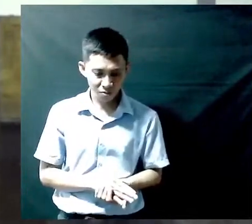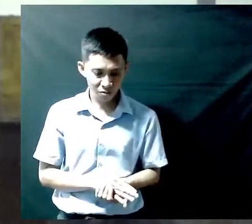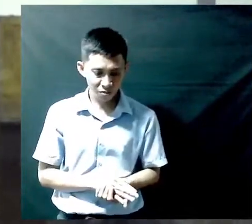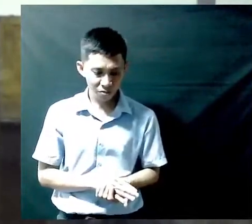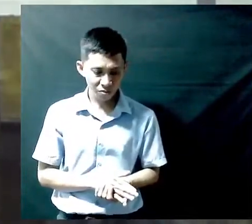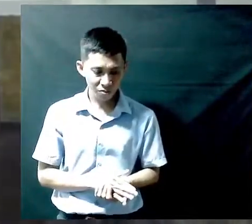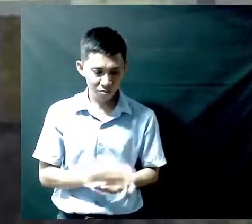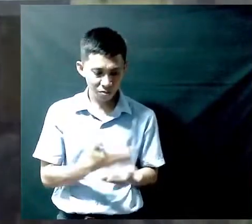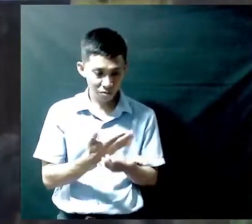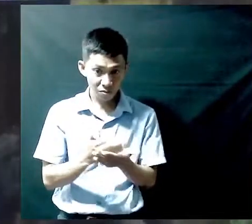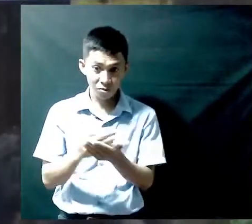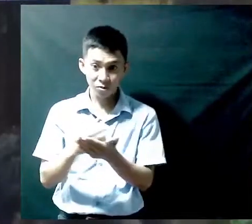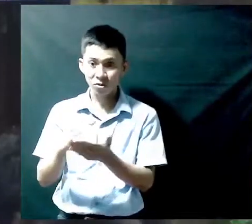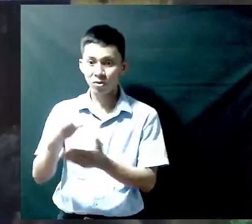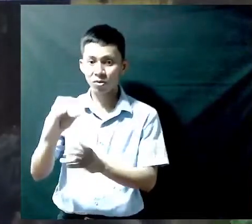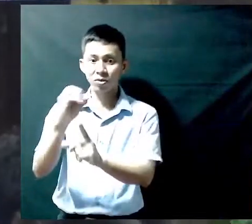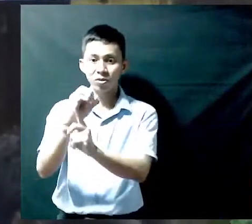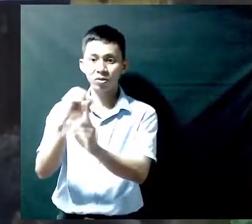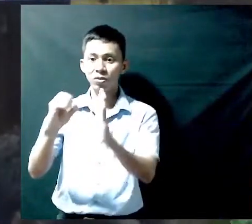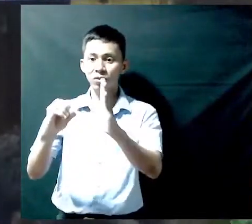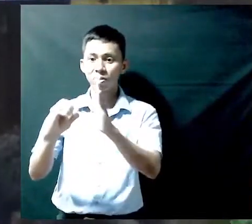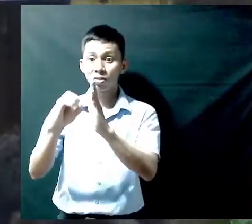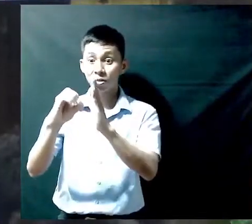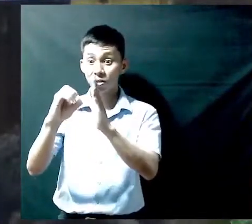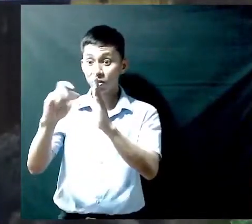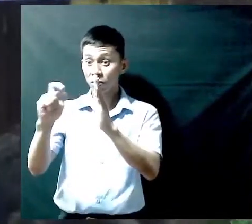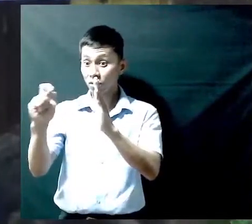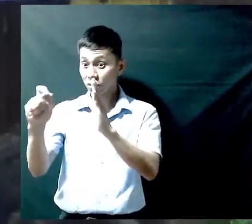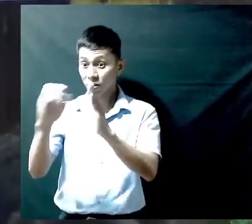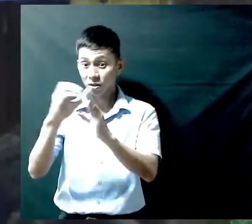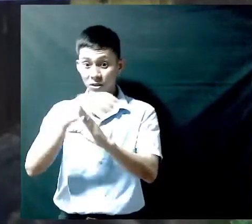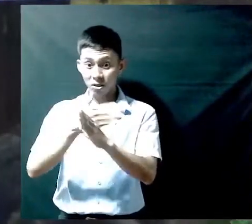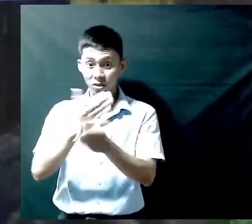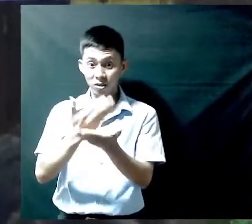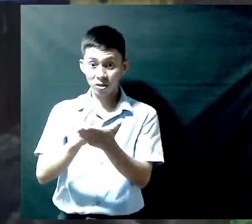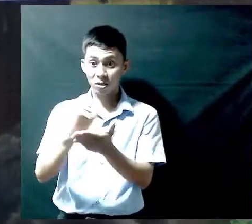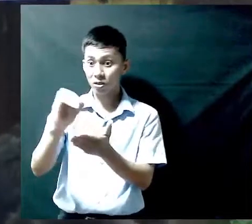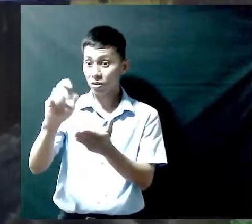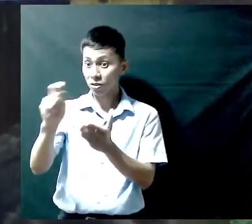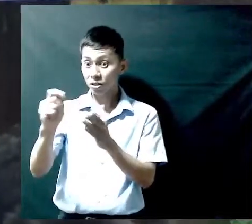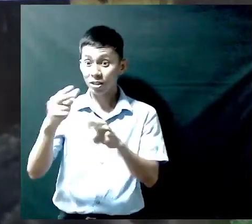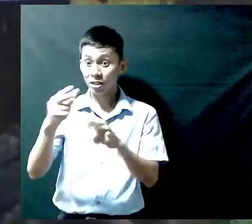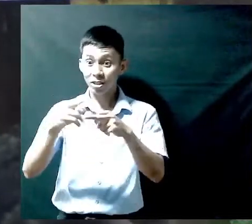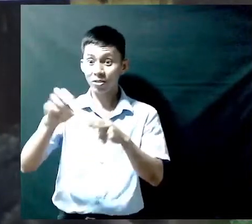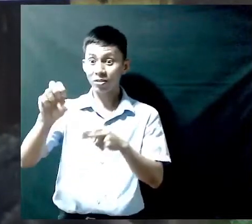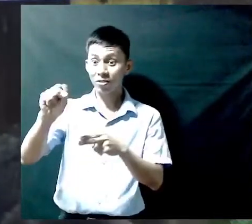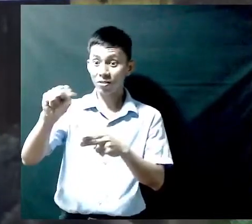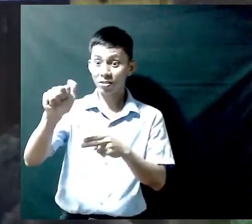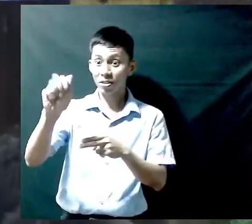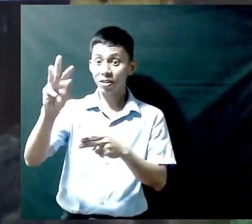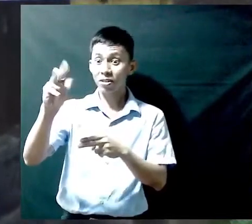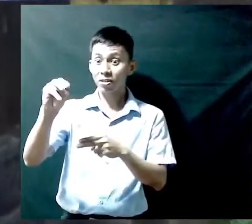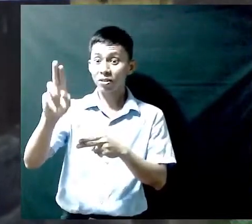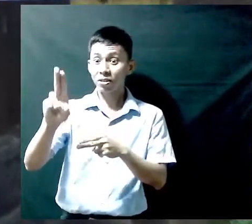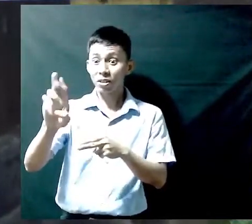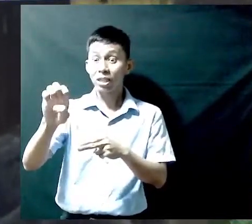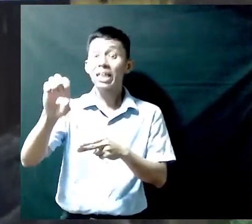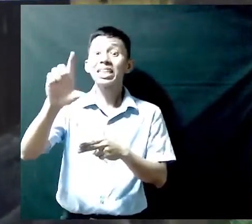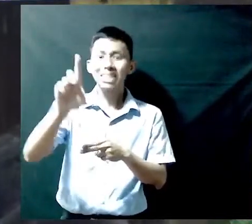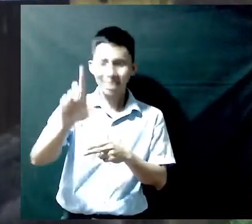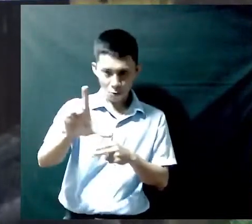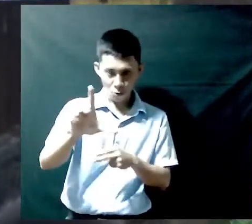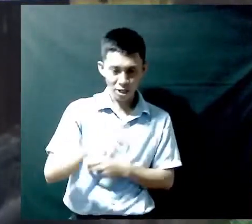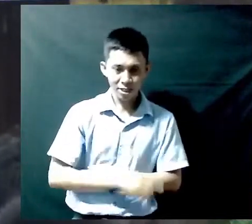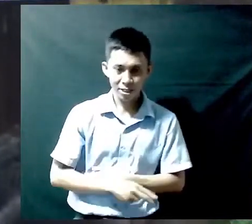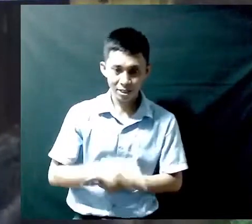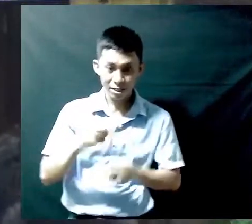Testament. At lahat tayo ay familiar sa buhay po ni Samuel. Sino ang familiar sa buhay ni Prophet Samuel?